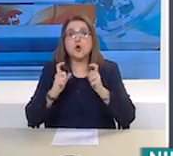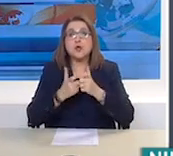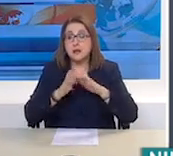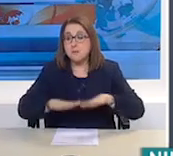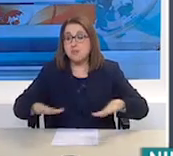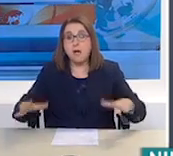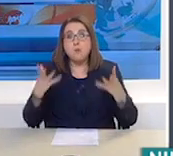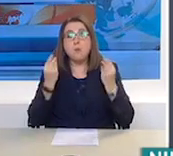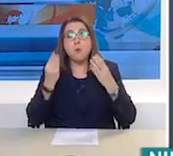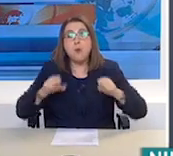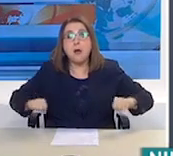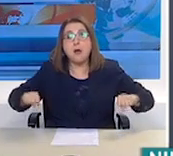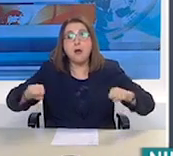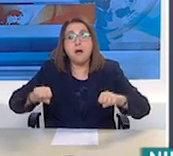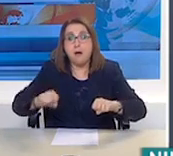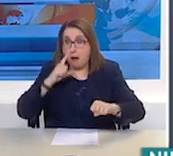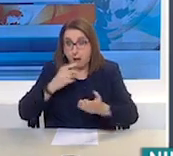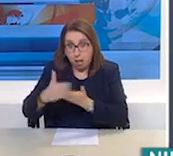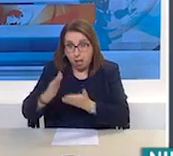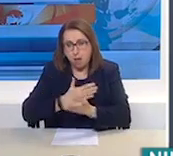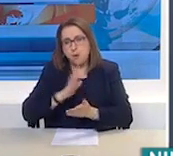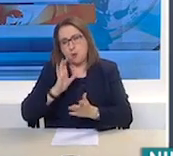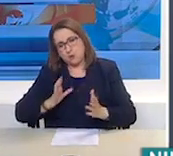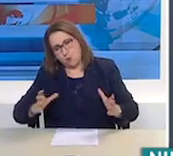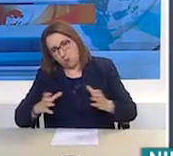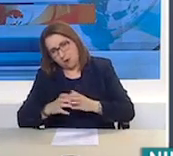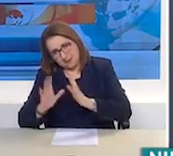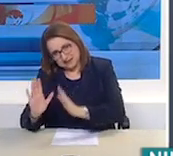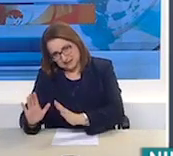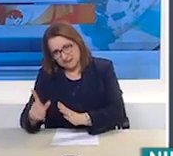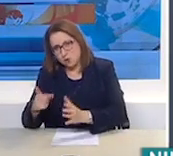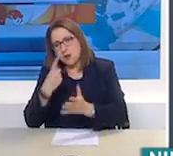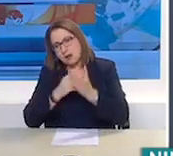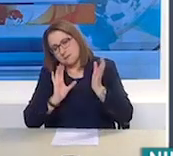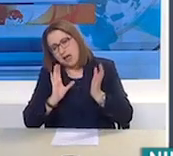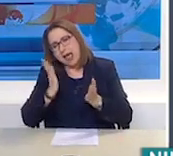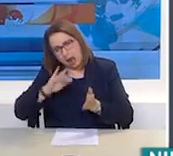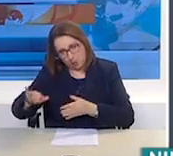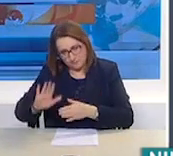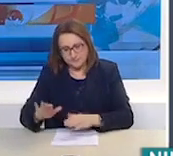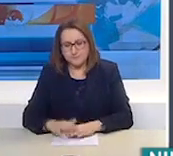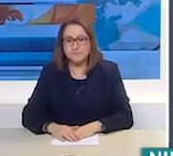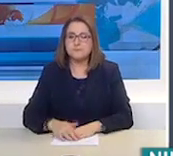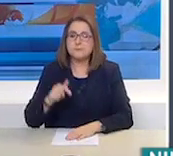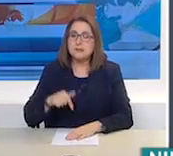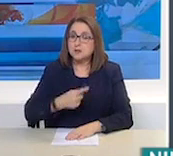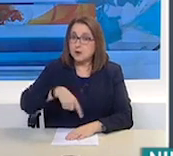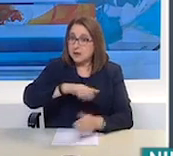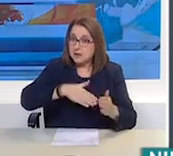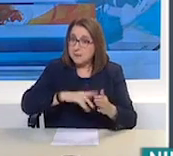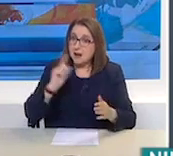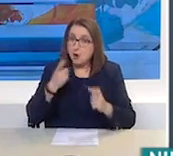οικογένειας. Τέλος, υφίσταται ανάλογα με τη θέση εργασίας του προσωπικού υποχρέωση χρήση μάσκας ή ασπίδας